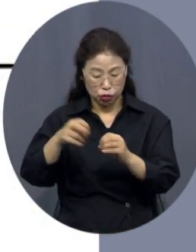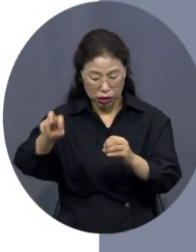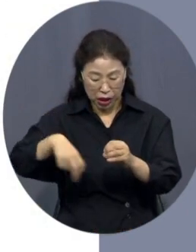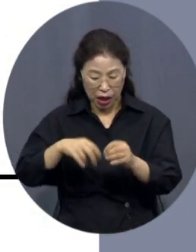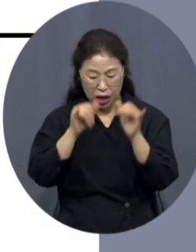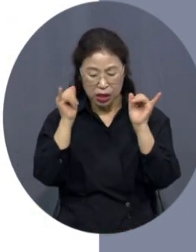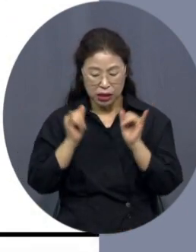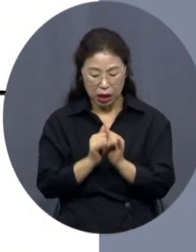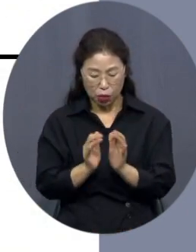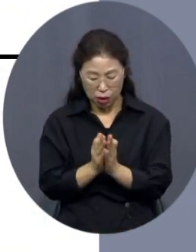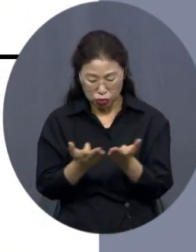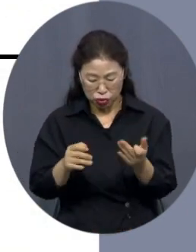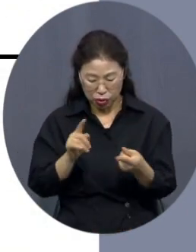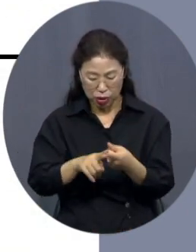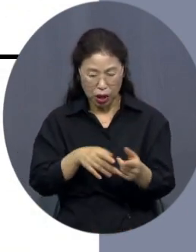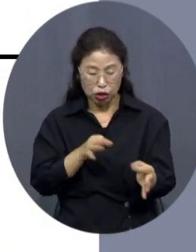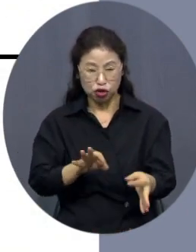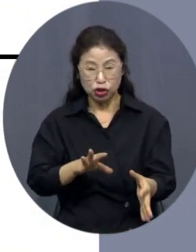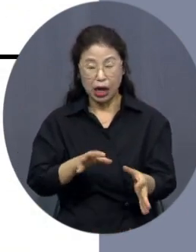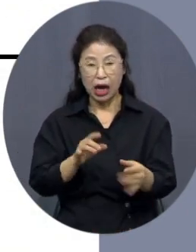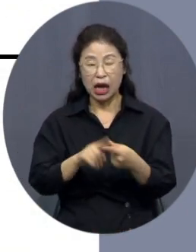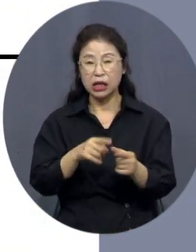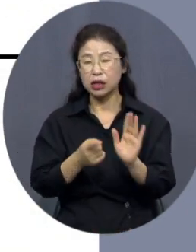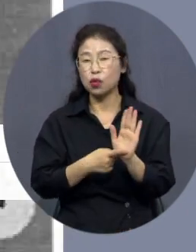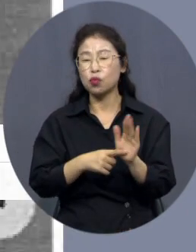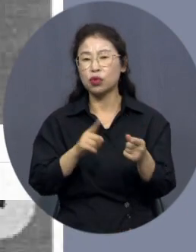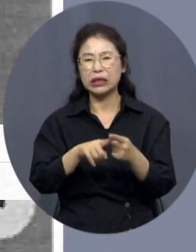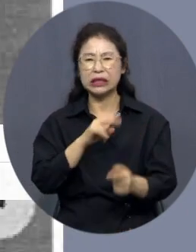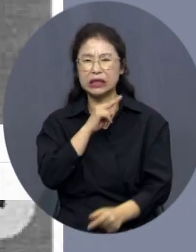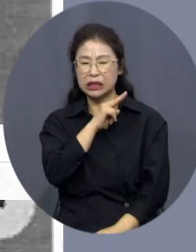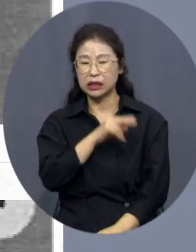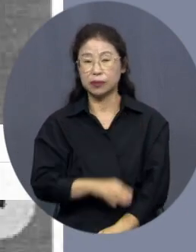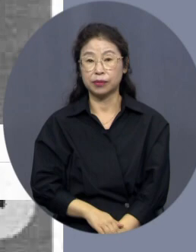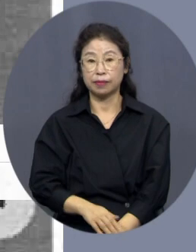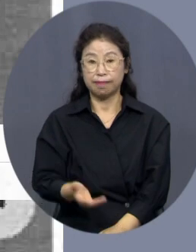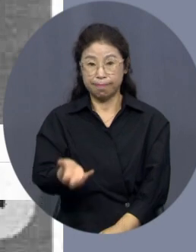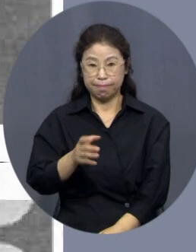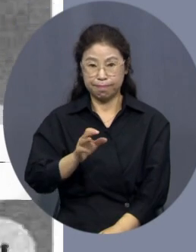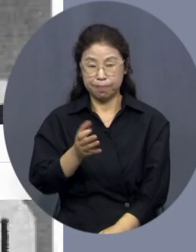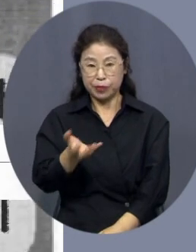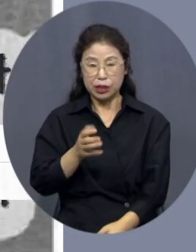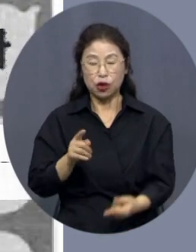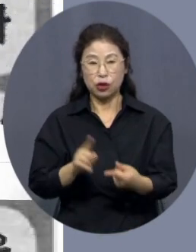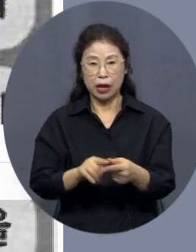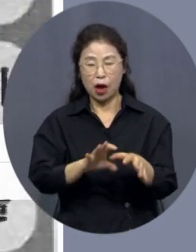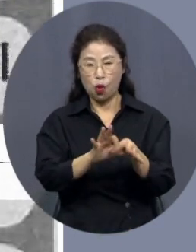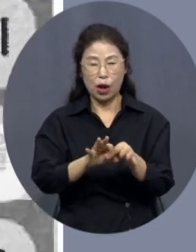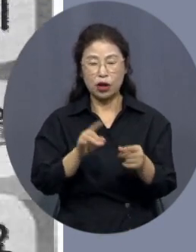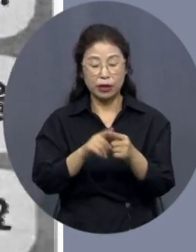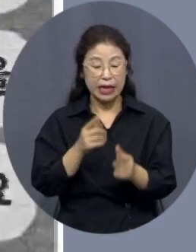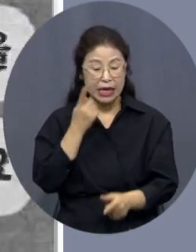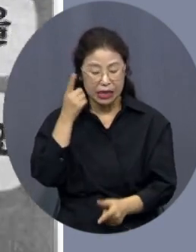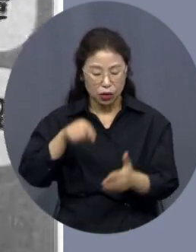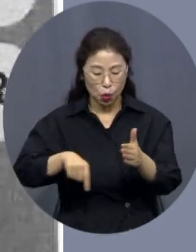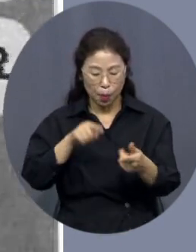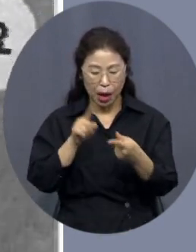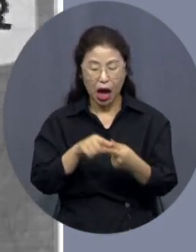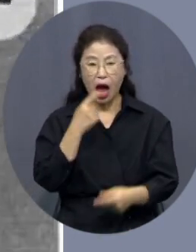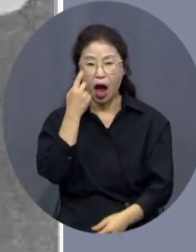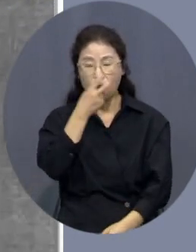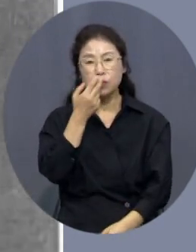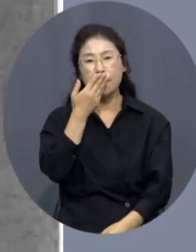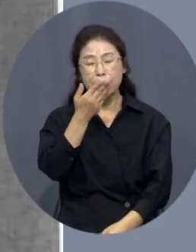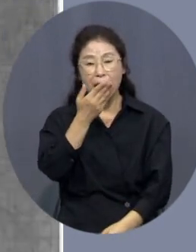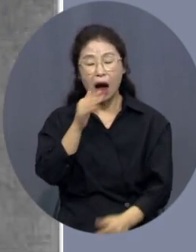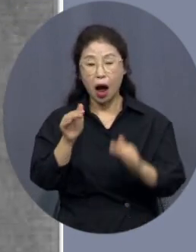사회관계망 서비스로 투자를 권유하는 것은 의심해야 한다며 거래전 비자 정보포털 등을 통해 검증된 공식